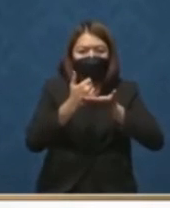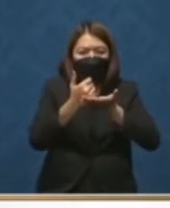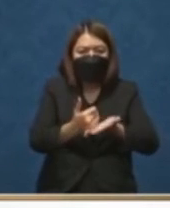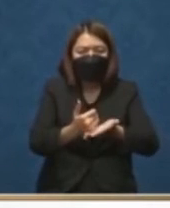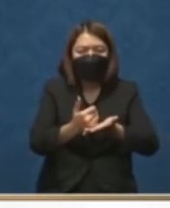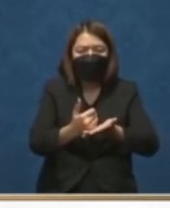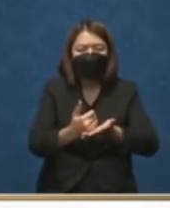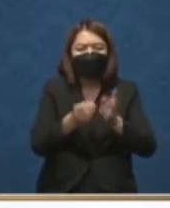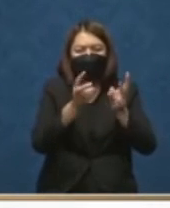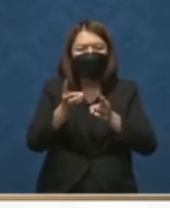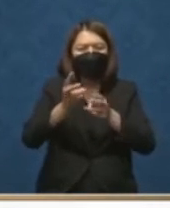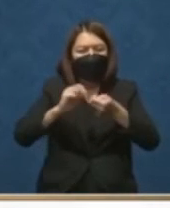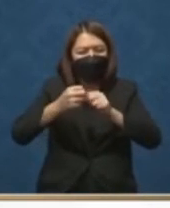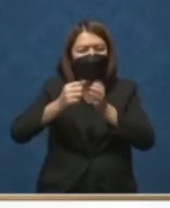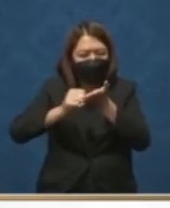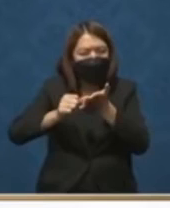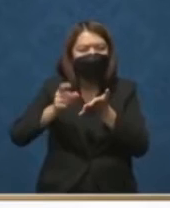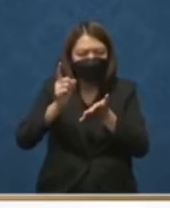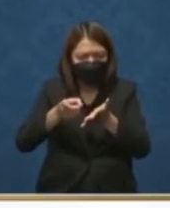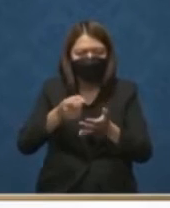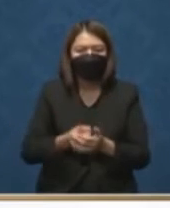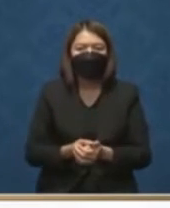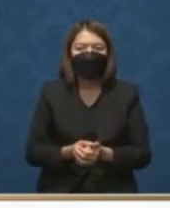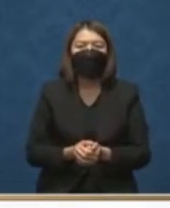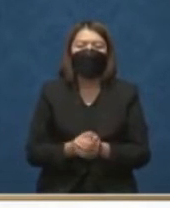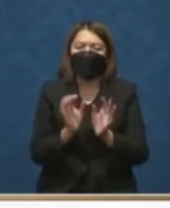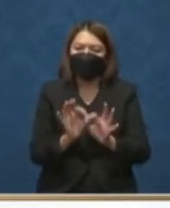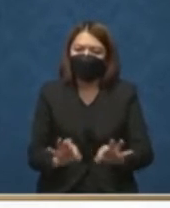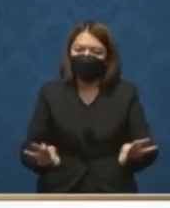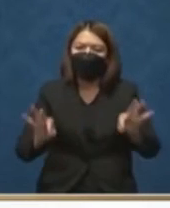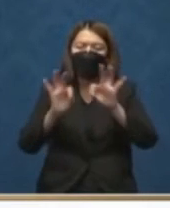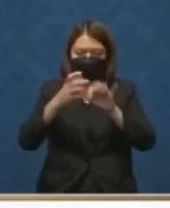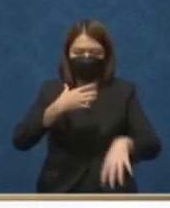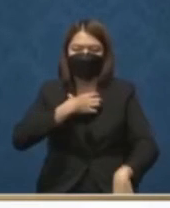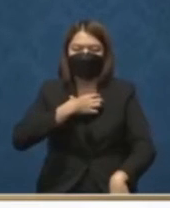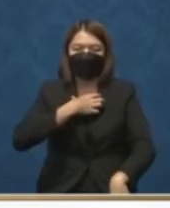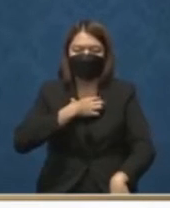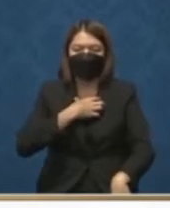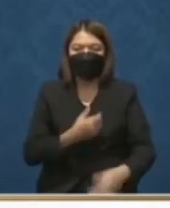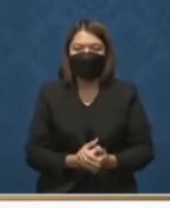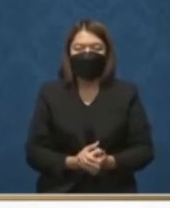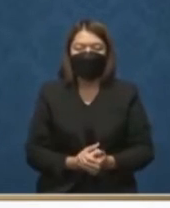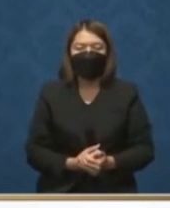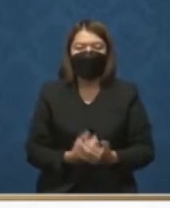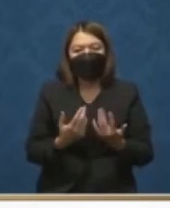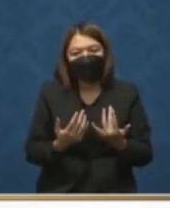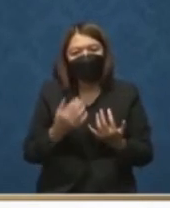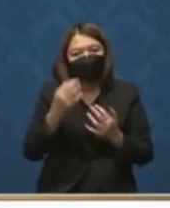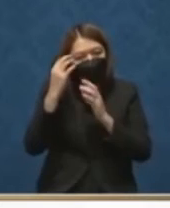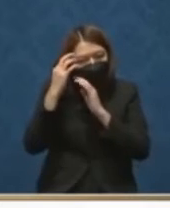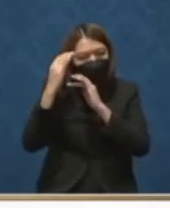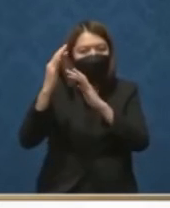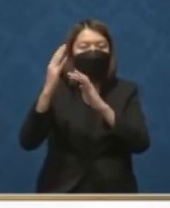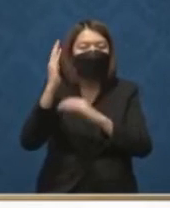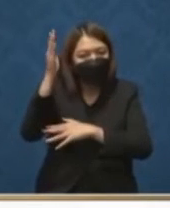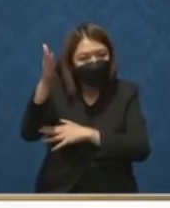ไทยก็ว่าได้แต่ถ้าเราหากเราคาดหวังรัฐธรรมนูญเพื่อที่จะช่วยให้เป็นทางออ